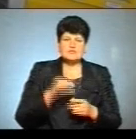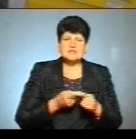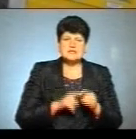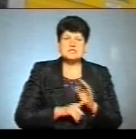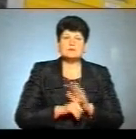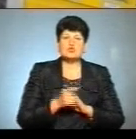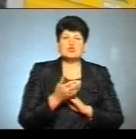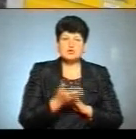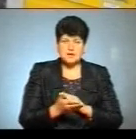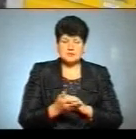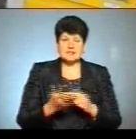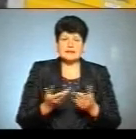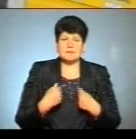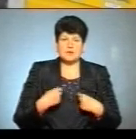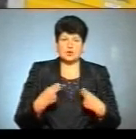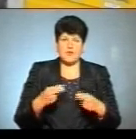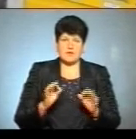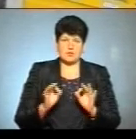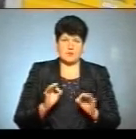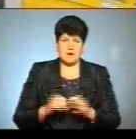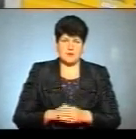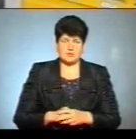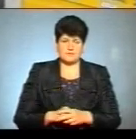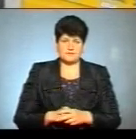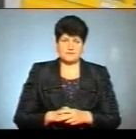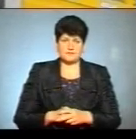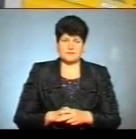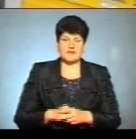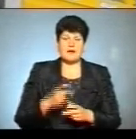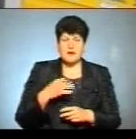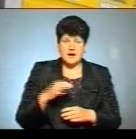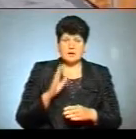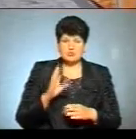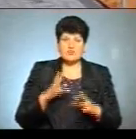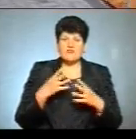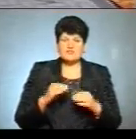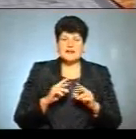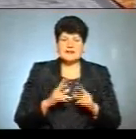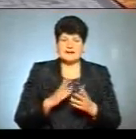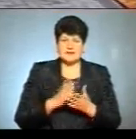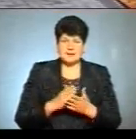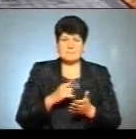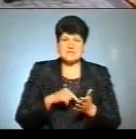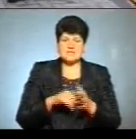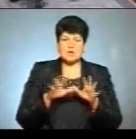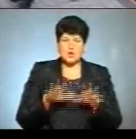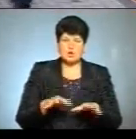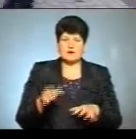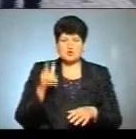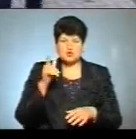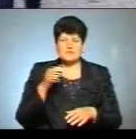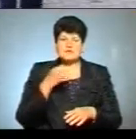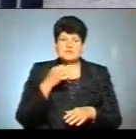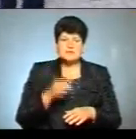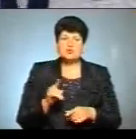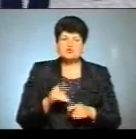було спочатку, би ми торгували нормально. Ну, хай буде вже як є. Міський голова Чорткова розповів, чому ринок